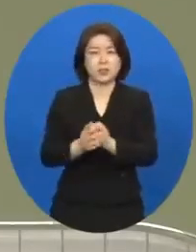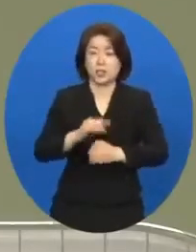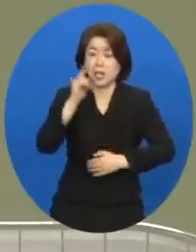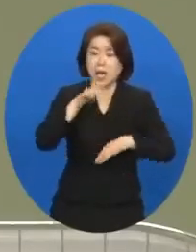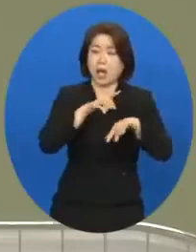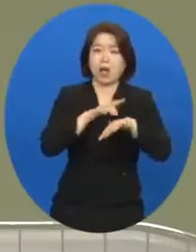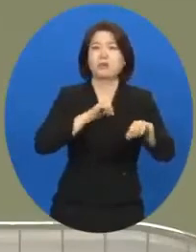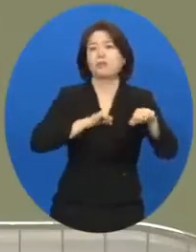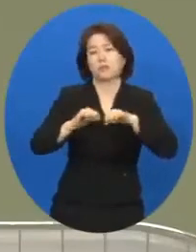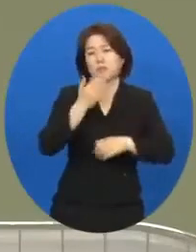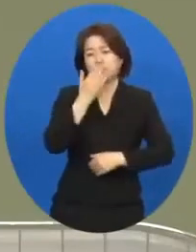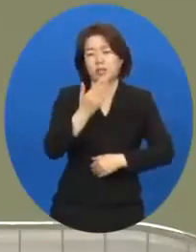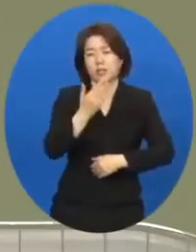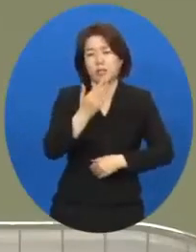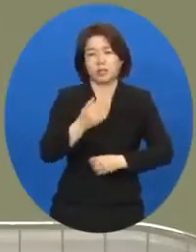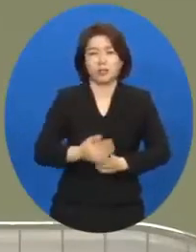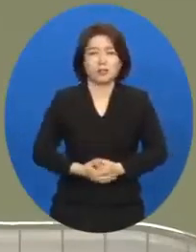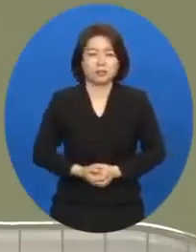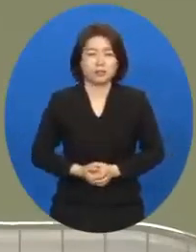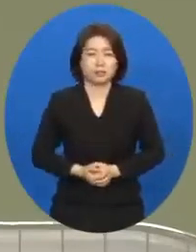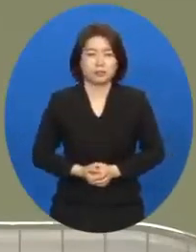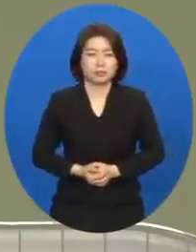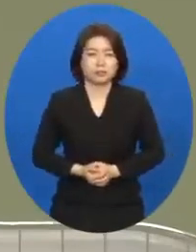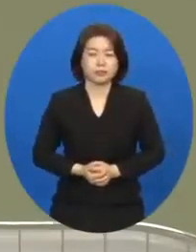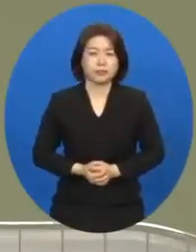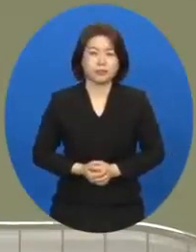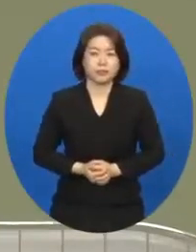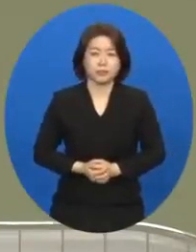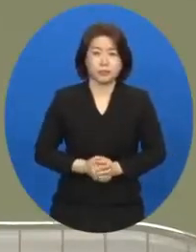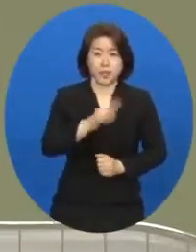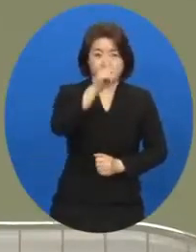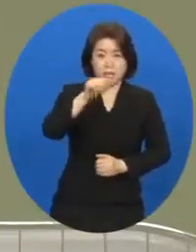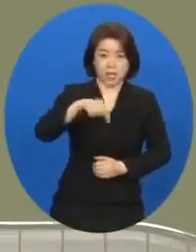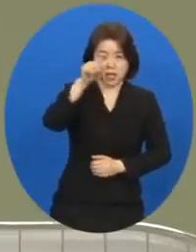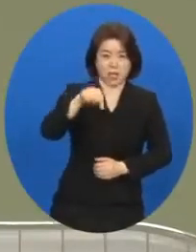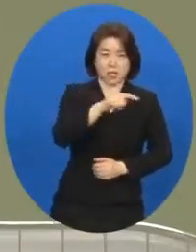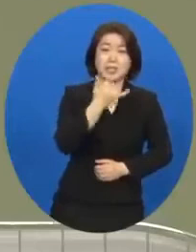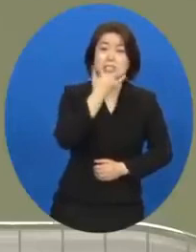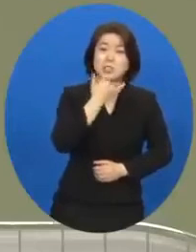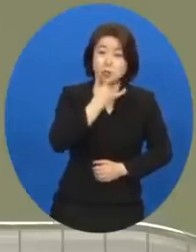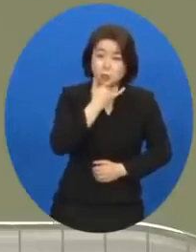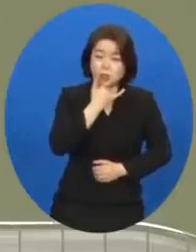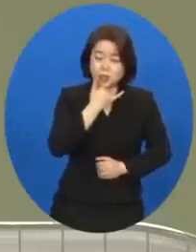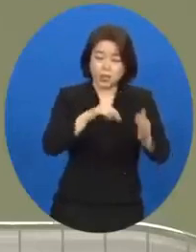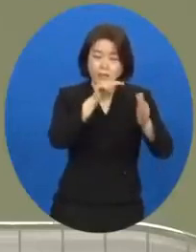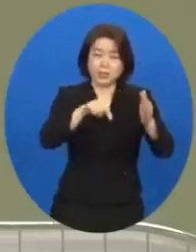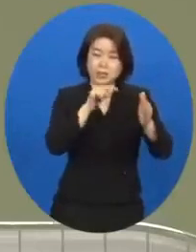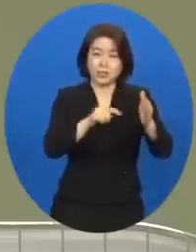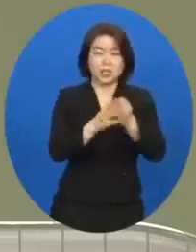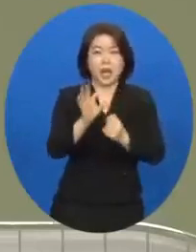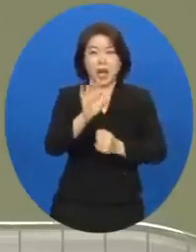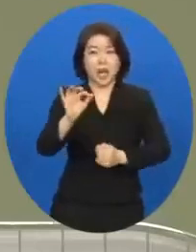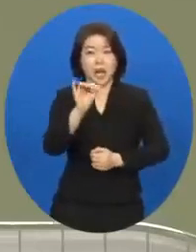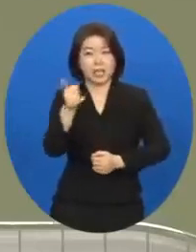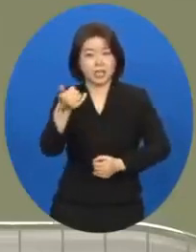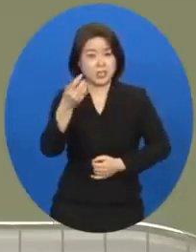악마 노릇 할 수 있다는 거예요. 나치 독일의 아돌프 아이만은 유대인 학살의